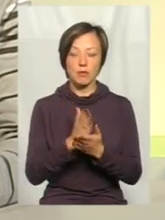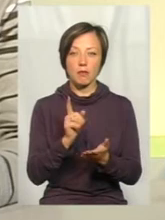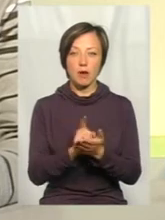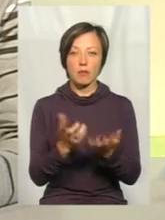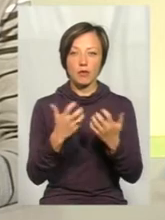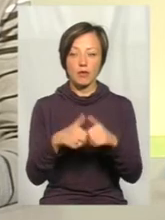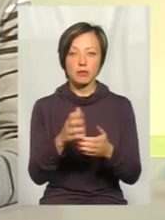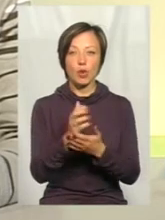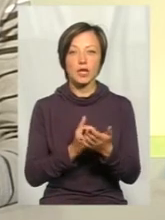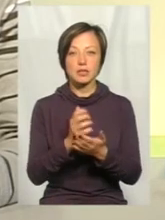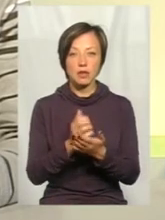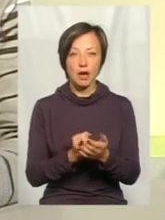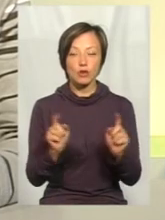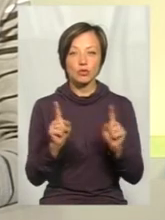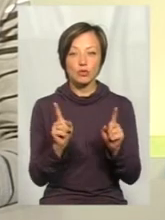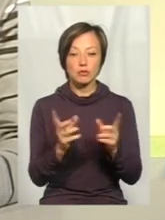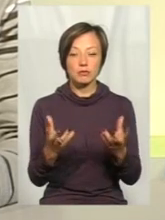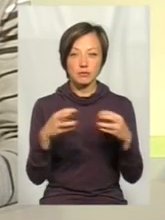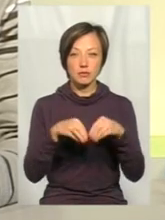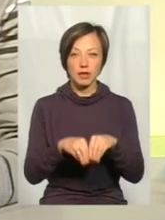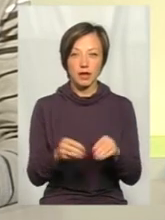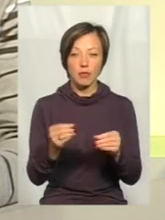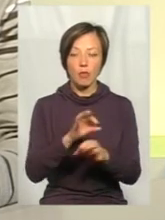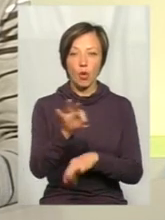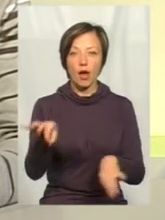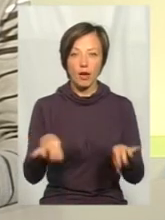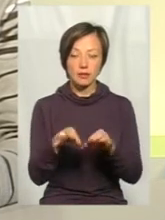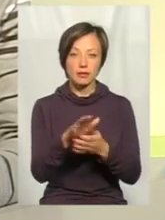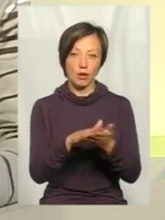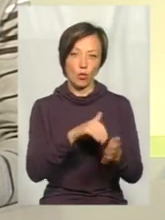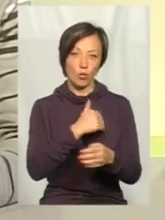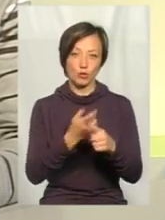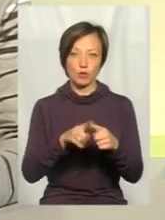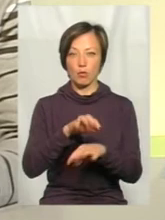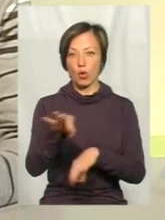цей потенціал, щоб він склався в інвестиційні проекти, і надалі ми хочемо, щоб ці